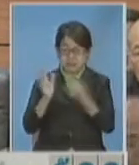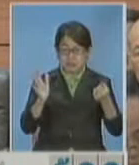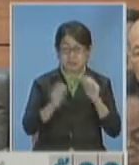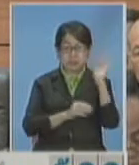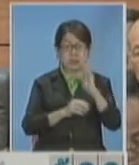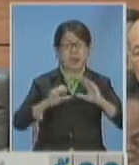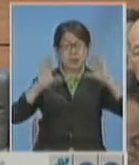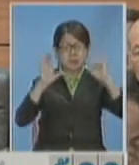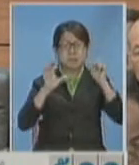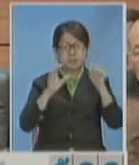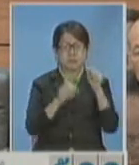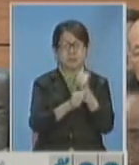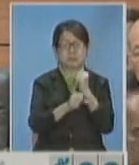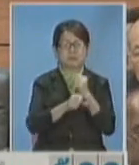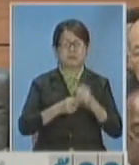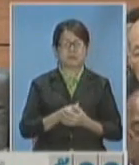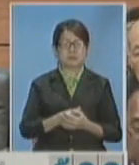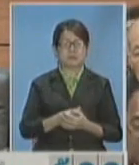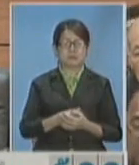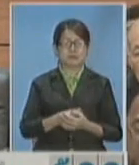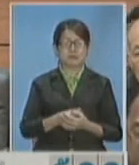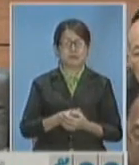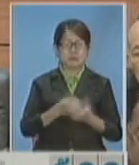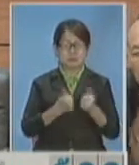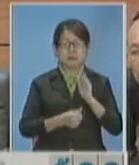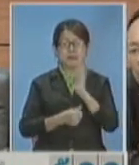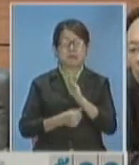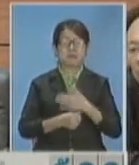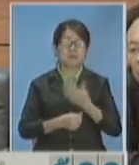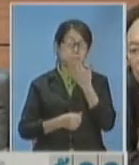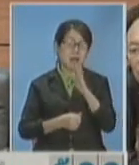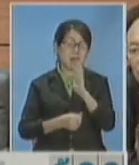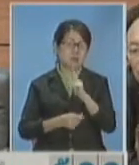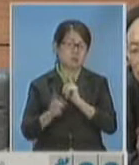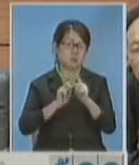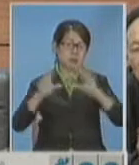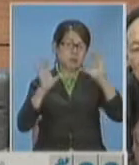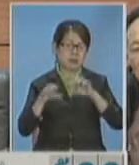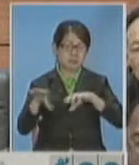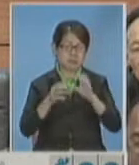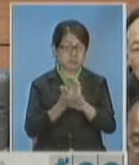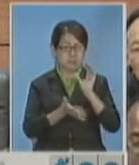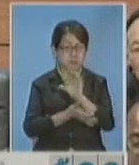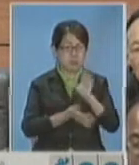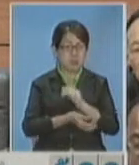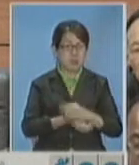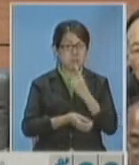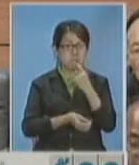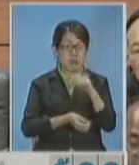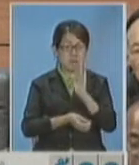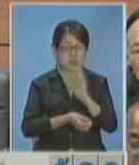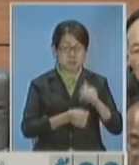รัฐบาลโดยแท้เพราะฉะนั้นการที่ห้ามไม่ให้พูดถึงเรื่องการจัดงบประมาณของรัฐบาลจึงเป็นการห้าม